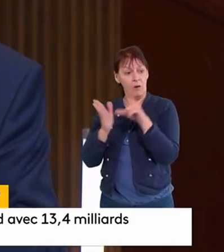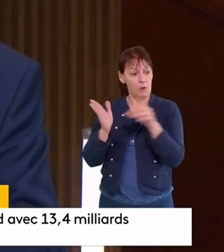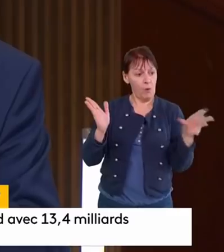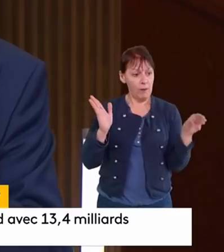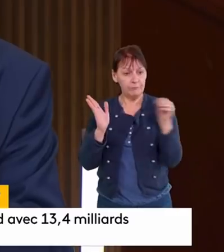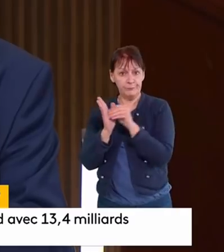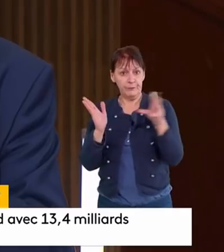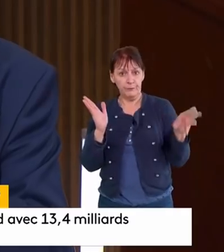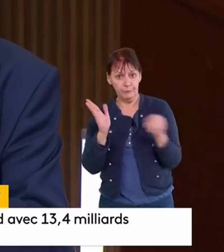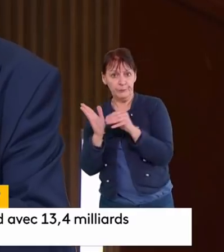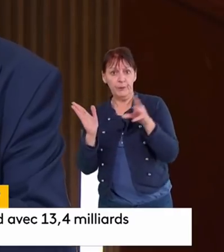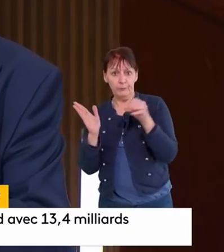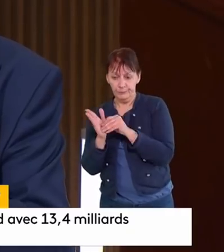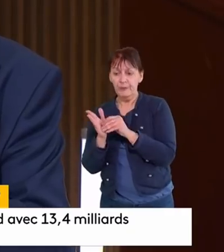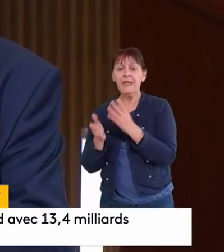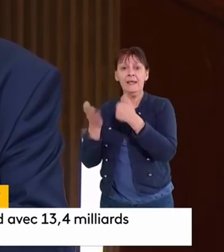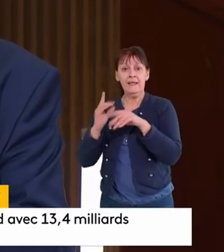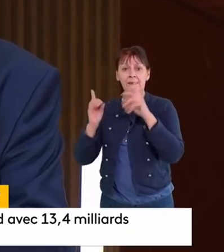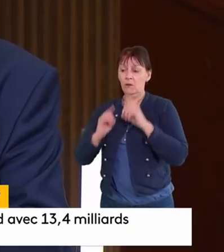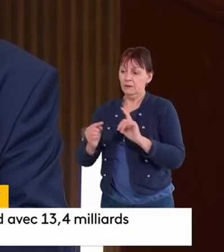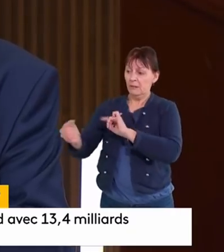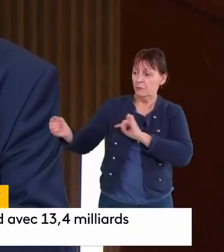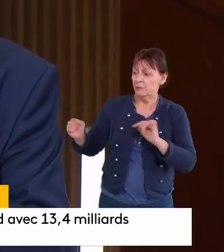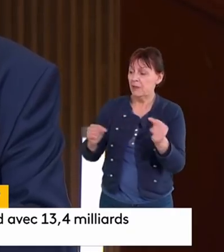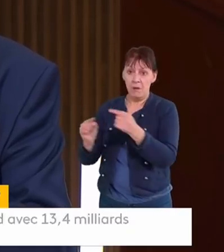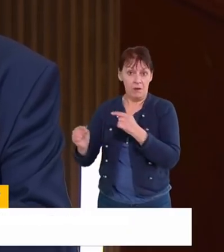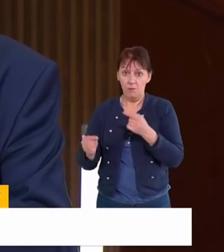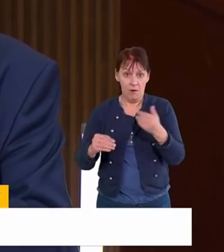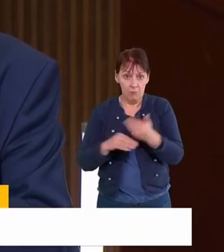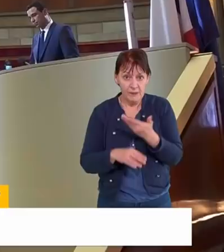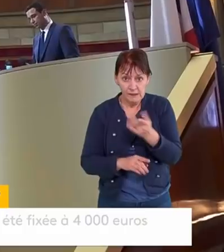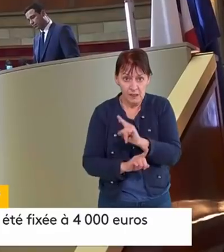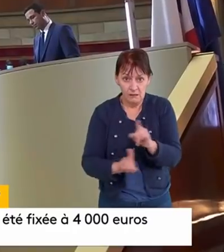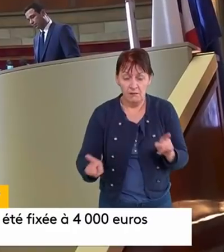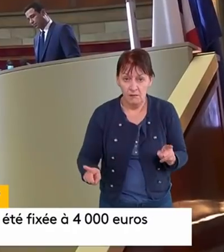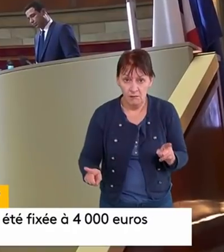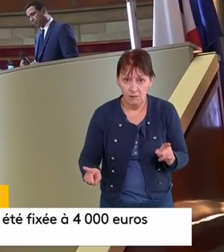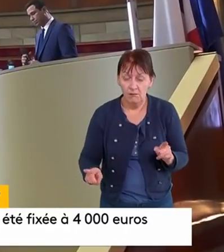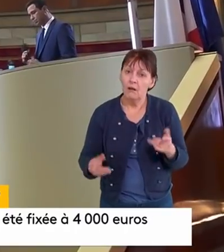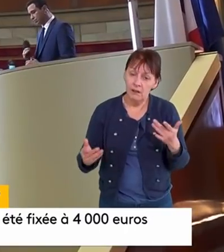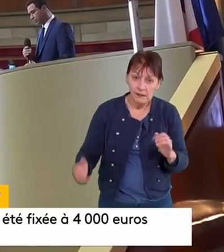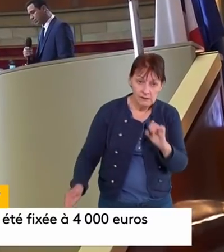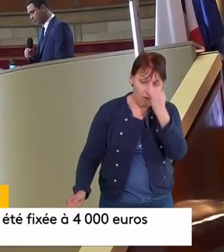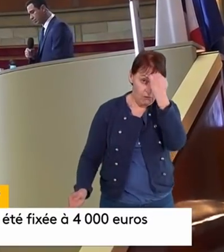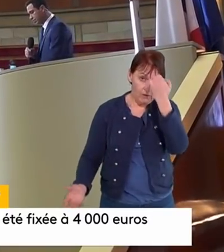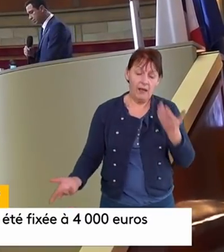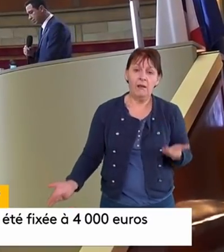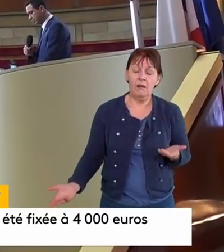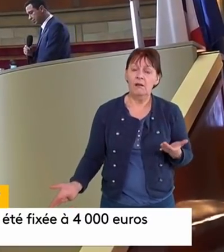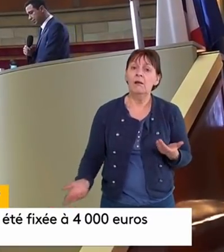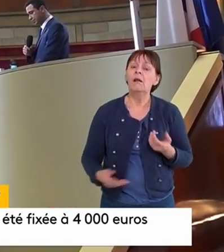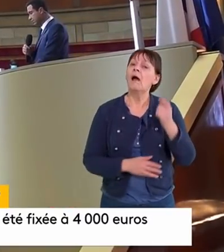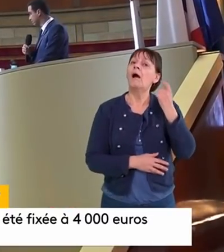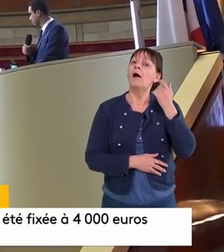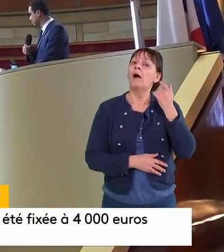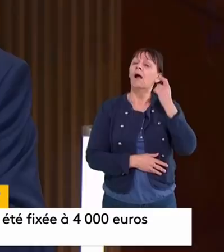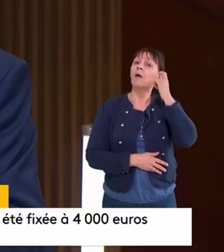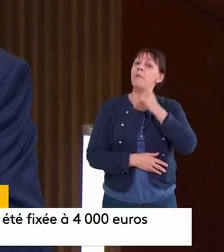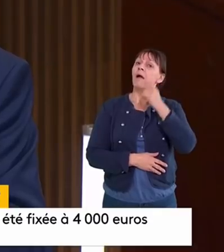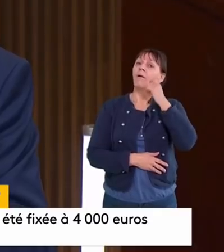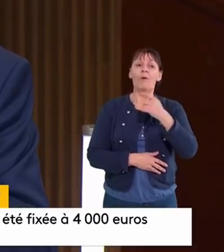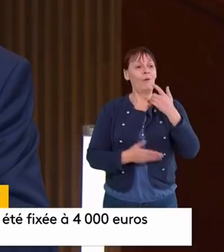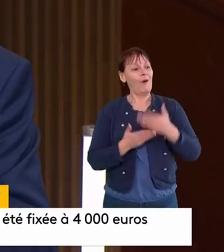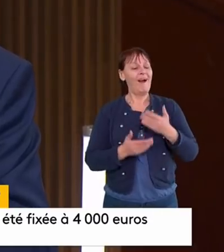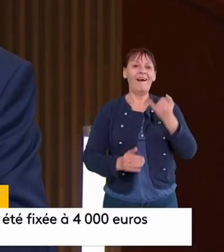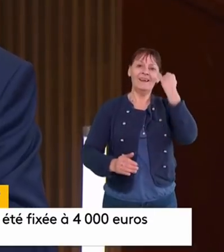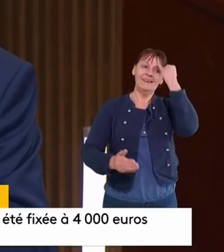et de le mettre en débat au Parlement. C'est pas ce qui s'est passé. Et je regrette profondément que le président de la République ait lancé une telle idée pour au final